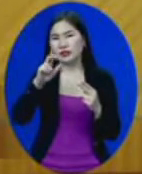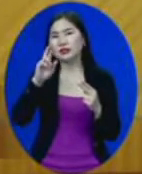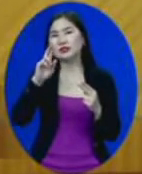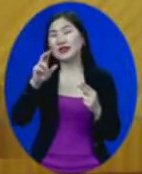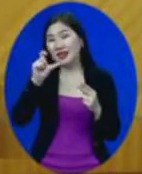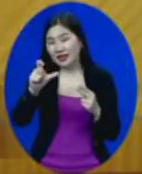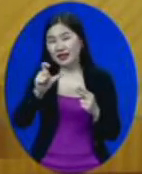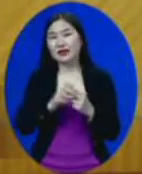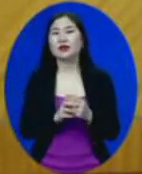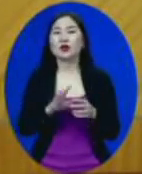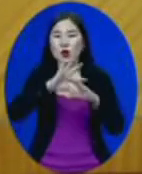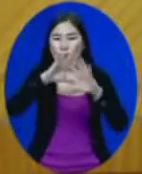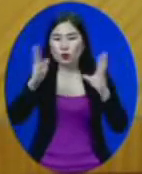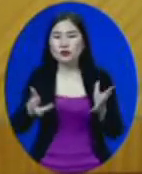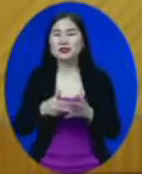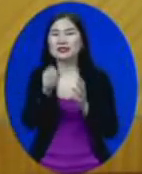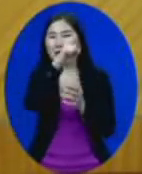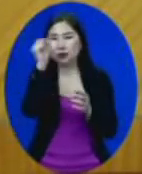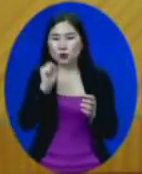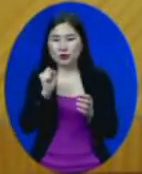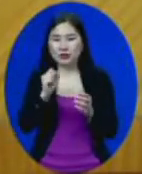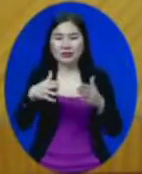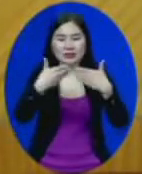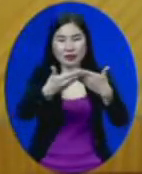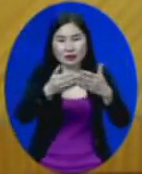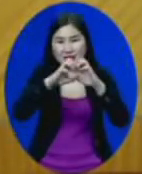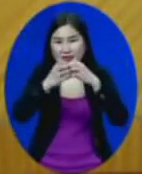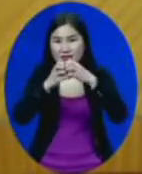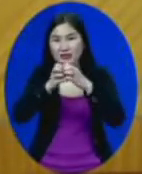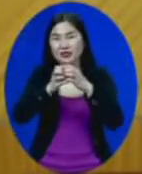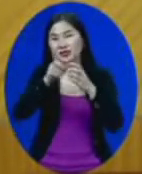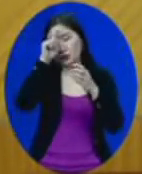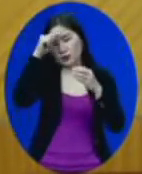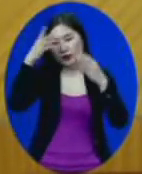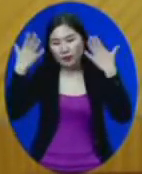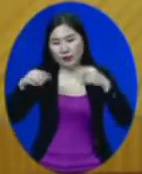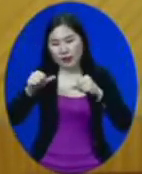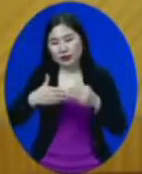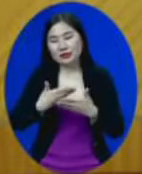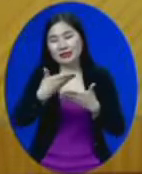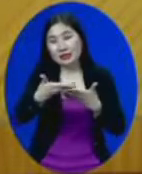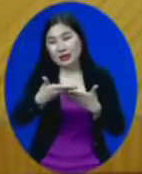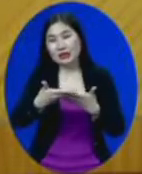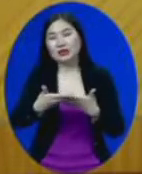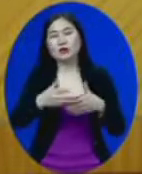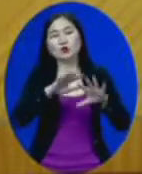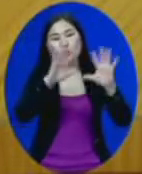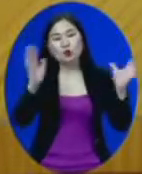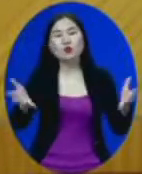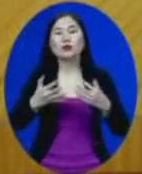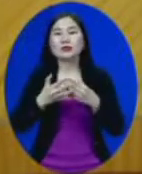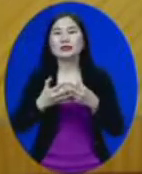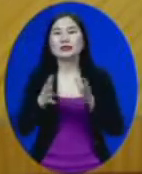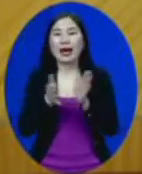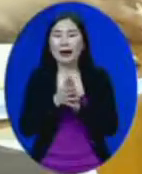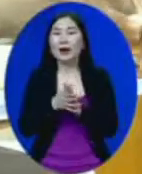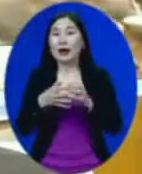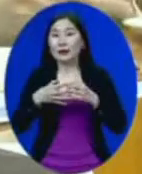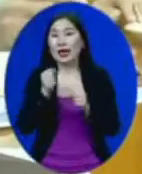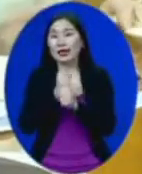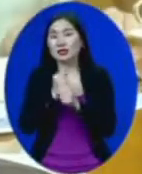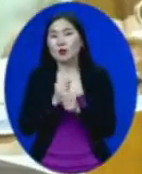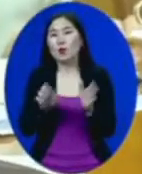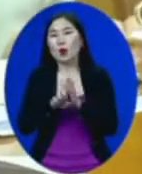байгаа. Эдгээр олон асуудлуудыг тавьсан. За дэлхийн эрүүл мэндийн байгууллага бас энэ асуудал дээр бүрэн хамтран ажиллах боломжтой байгаа гэдэг бас таатай мэдээлэл өгсөн дүндгээ баяртай